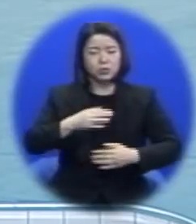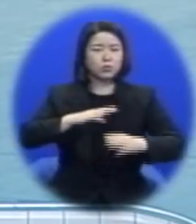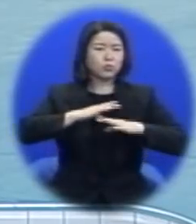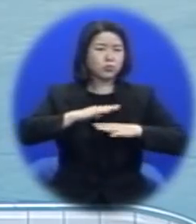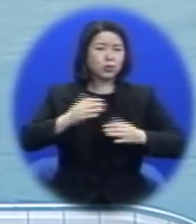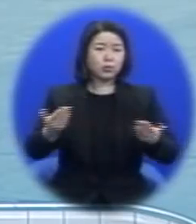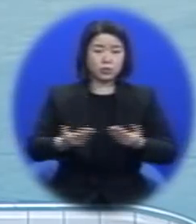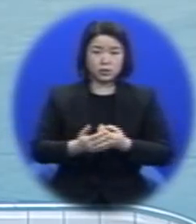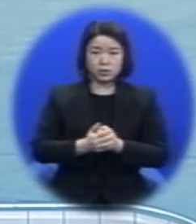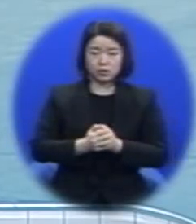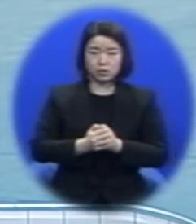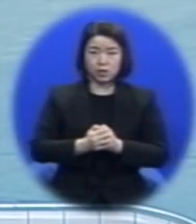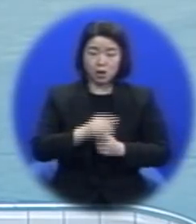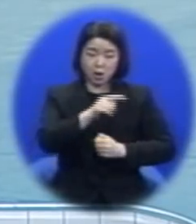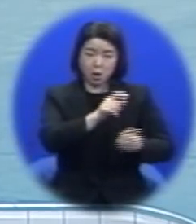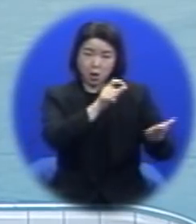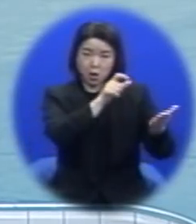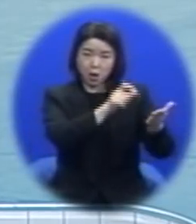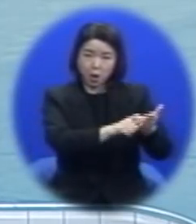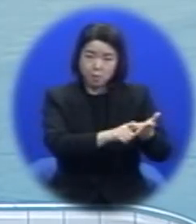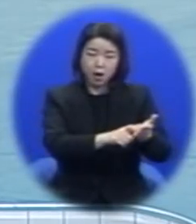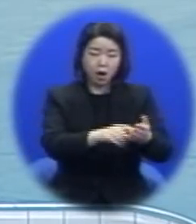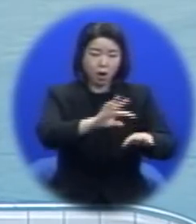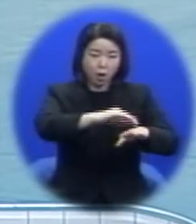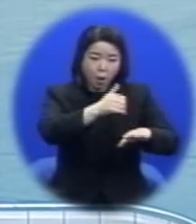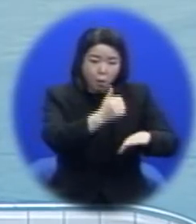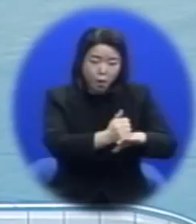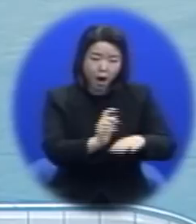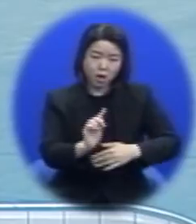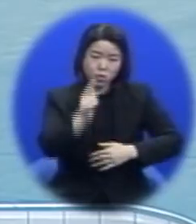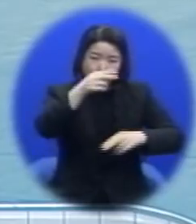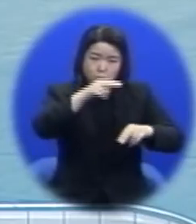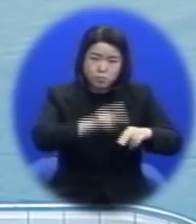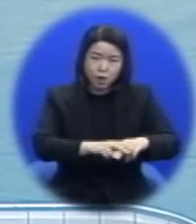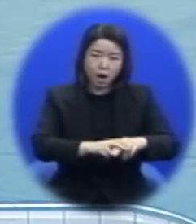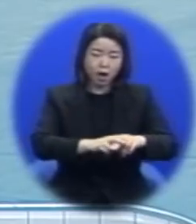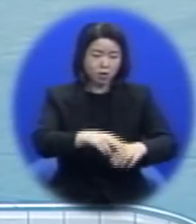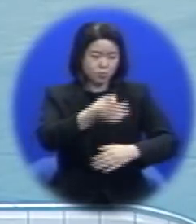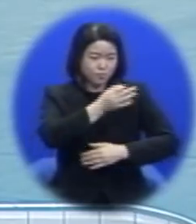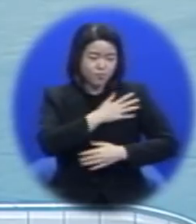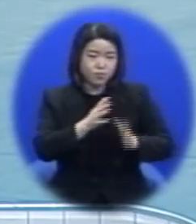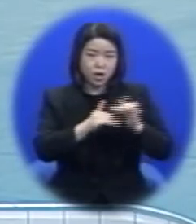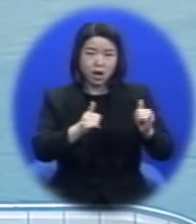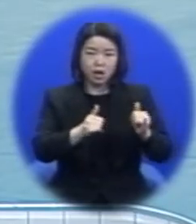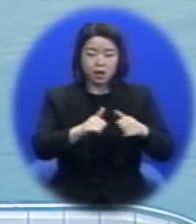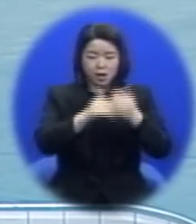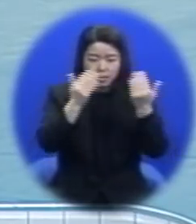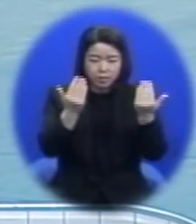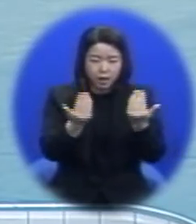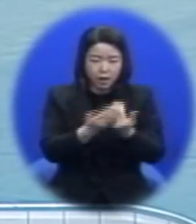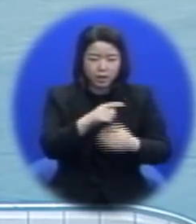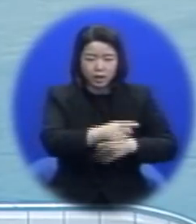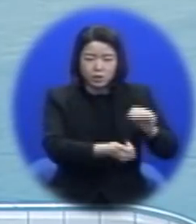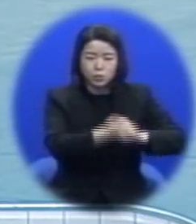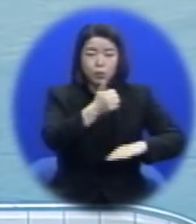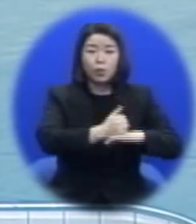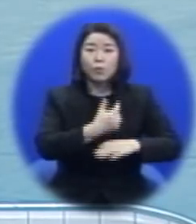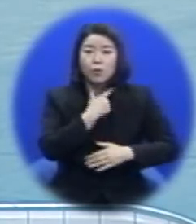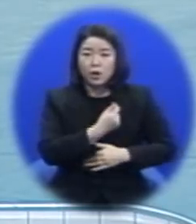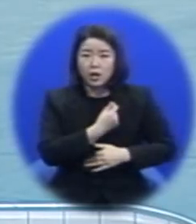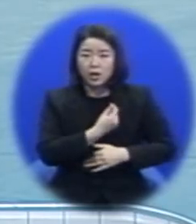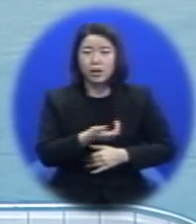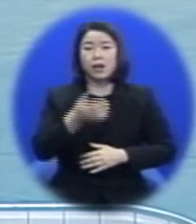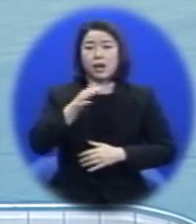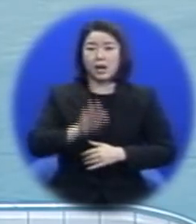왕과 고관과 장군과 부자는 다 사람들이 꿈꾸는 것입니다. 그렇게 되고 싶어서 안달인 것입니다.